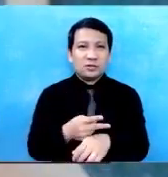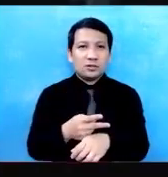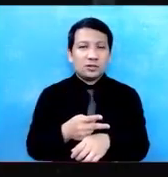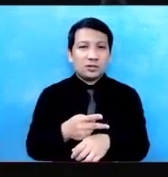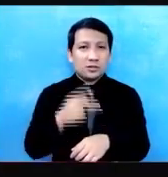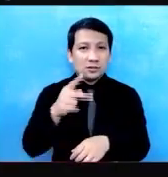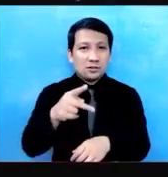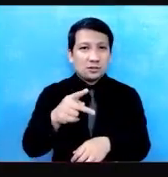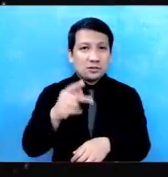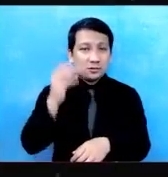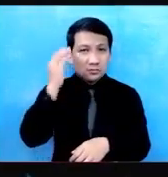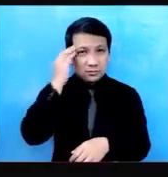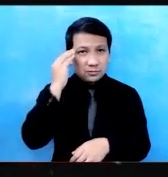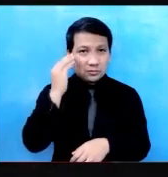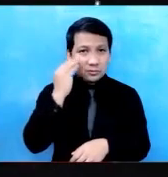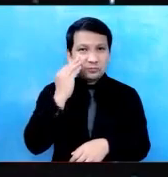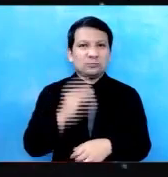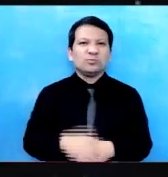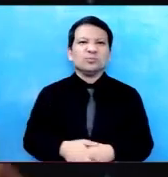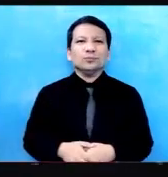group!